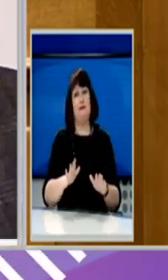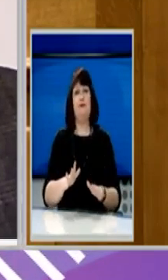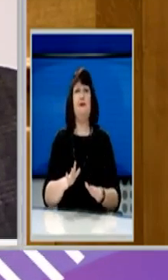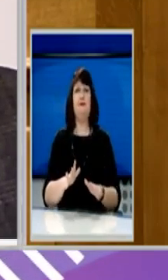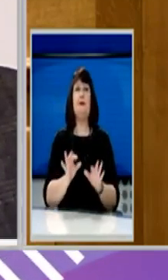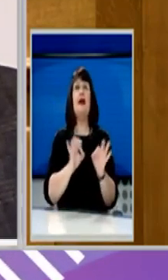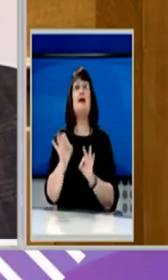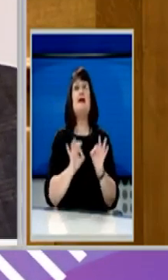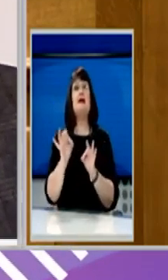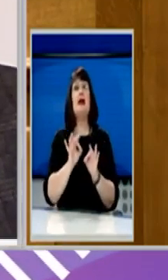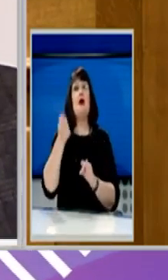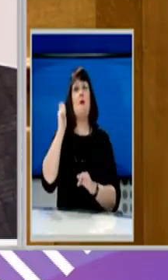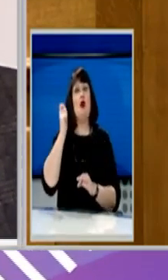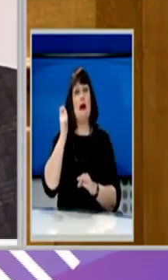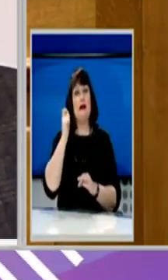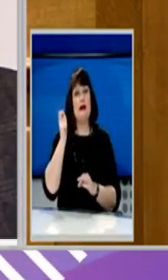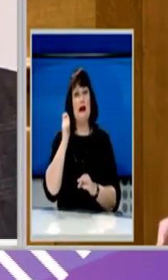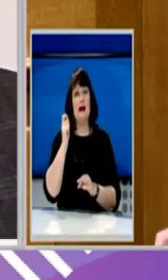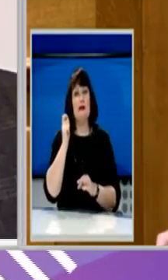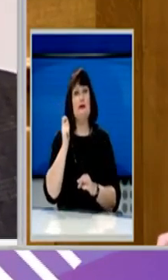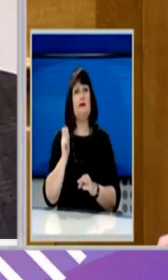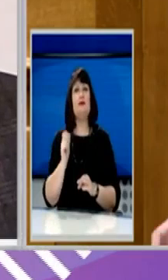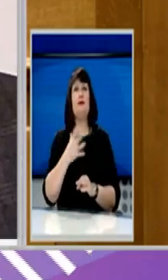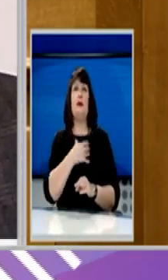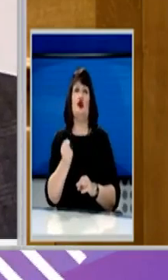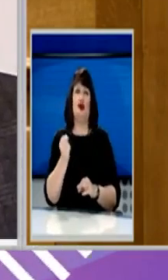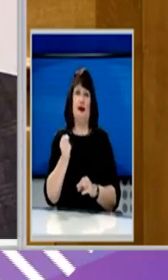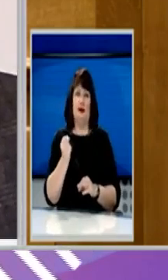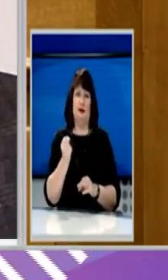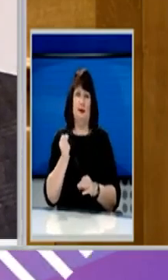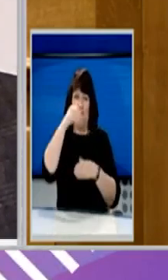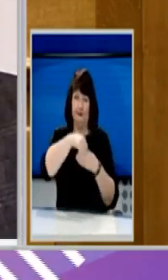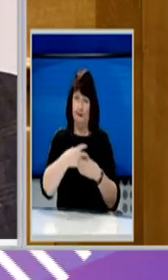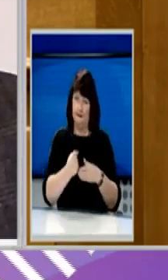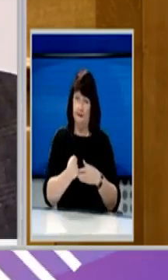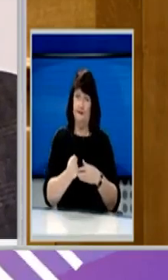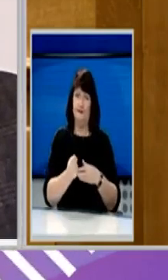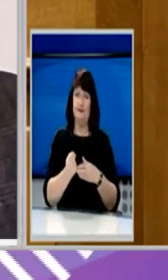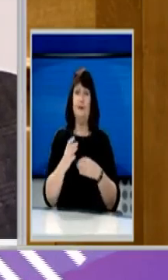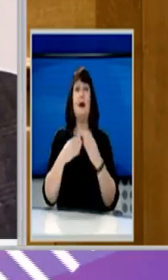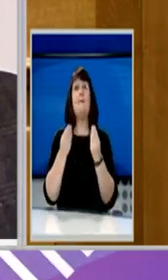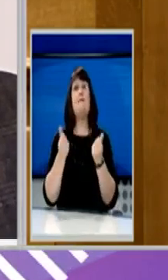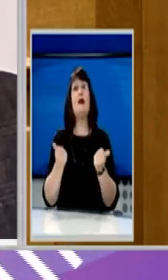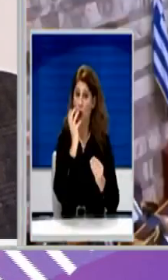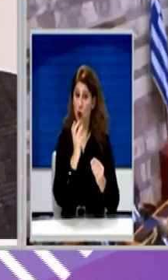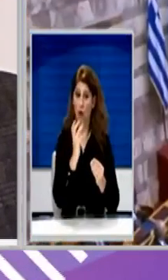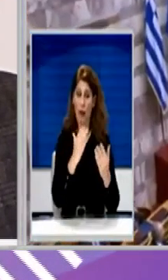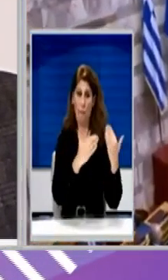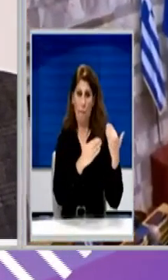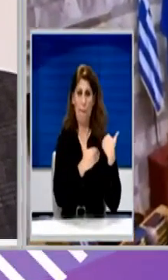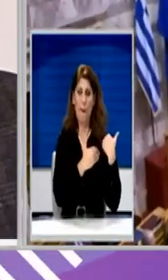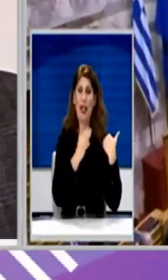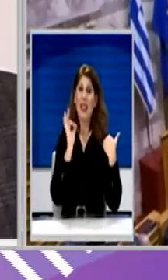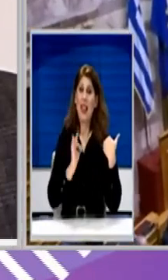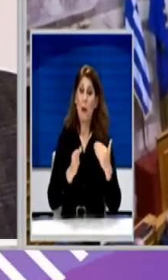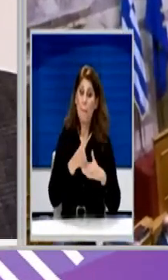δημοσιονομικά μεγέθη του κράτους. Διάβασα νωρίτερα από το Economist ότι είμαστε στην πρώτη θέση και μάλιστα με διθυραμβικά σχόλια και ανάλυση. Αυτό